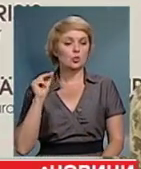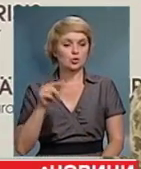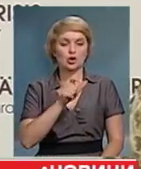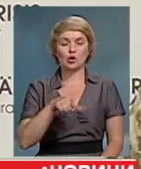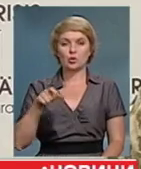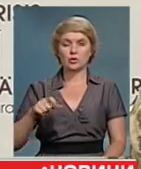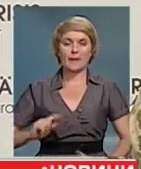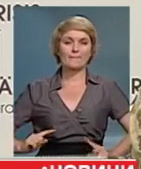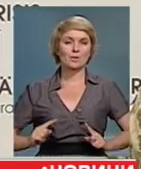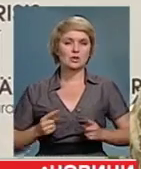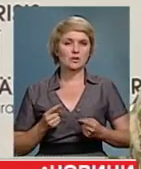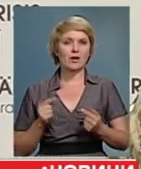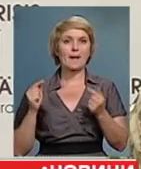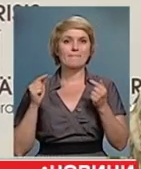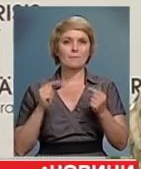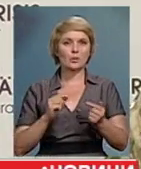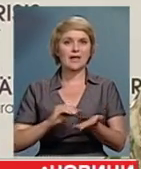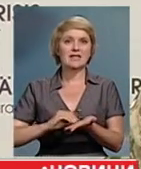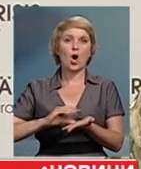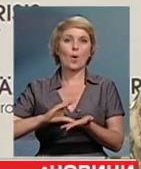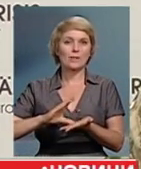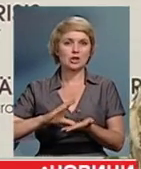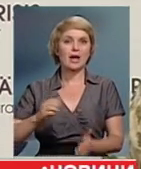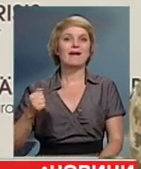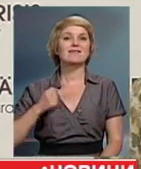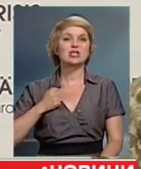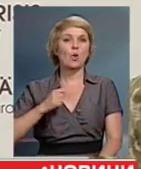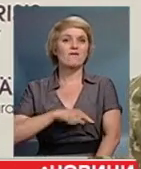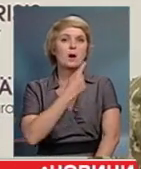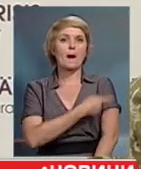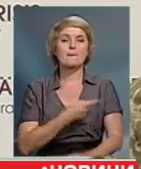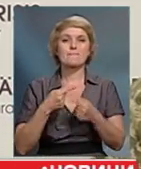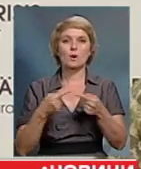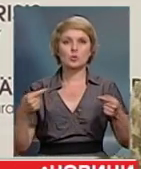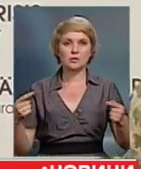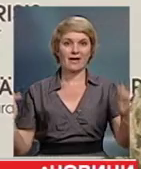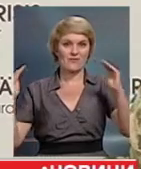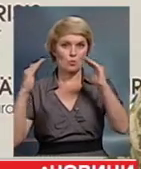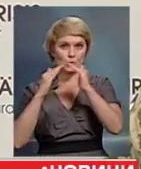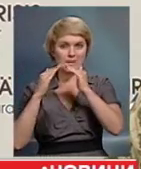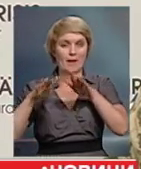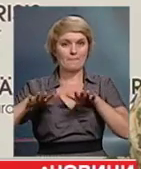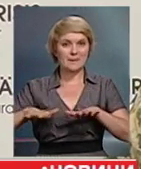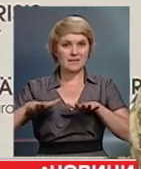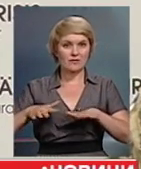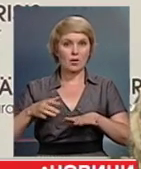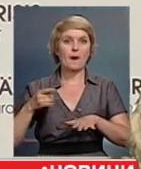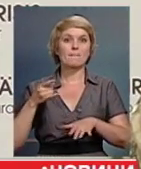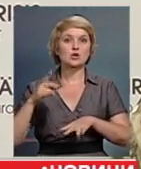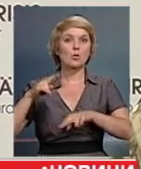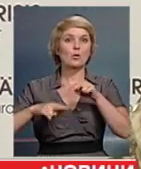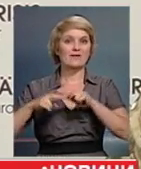проти накопичення військових потужностей у будівлі місцевого машинобудівельного заводу та розташування у